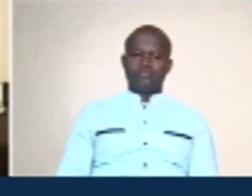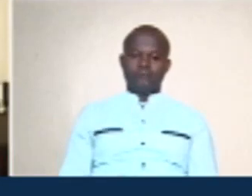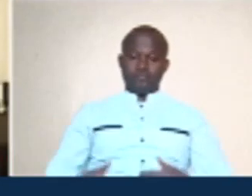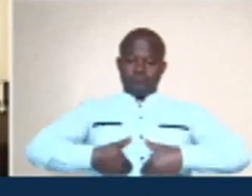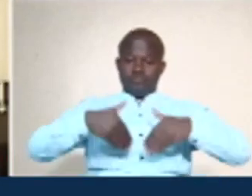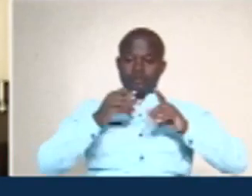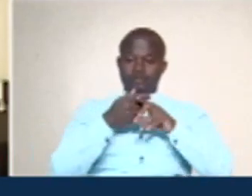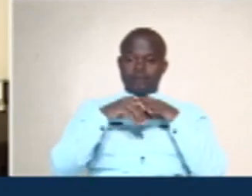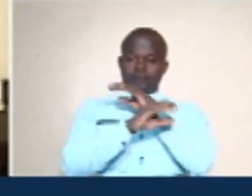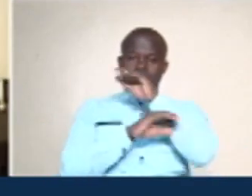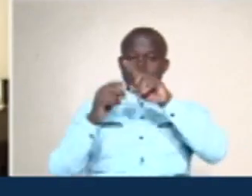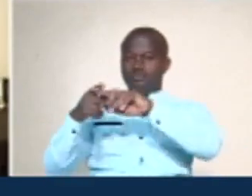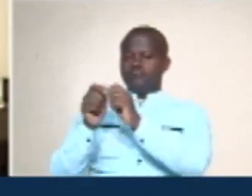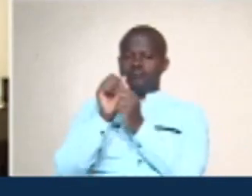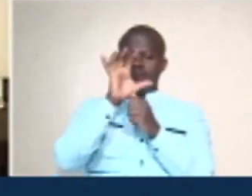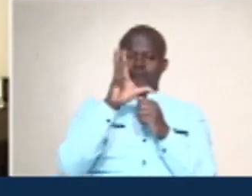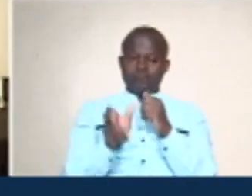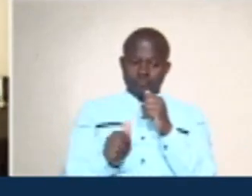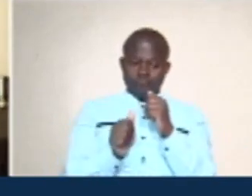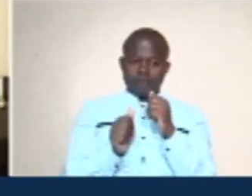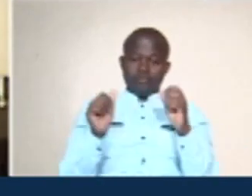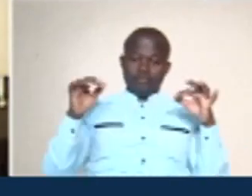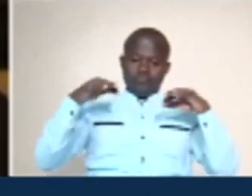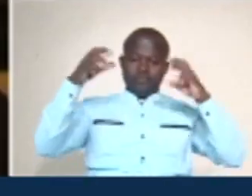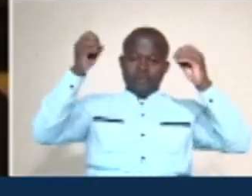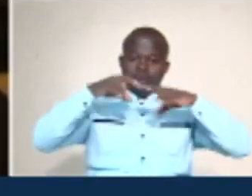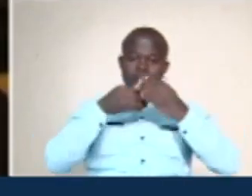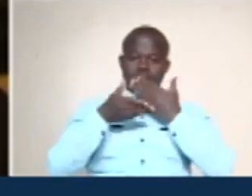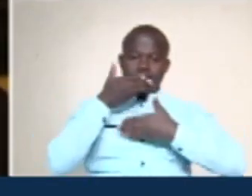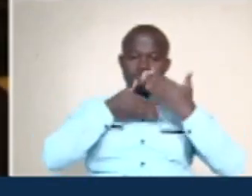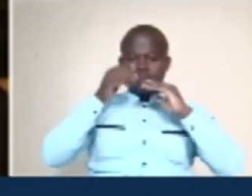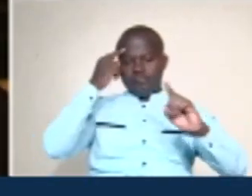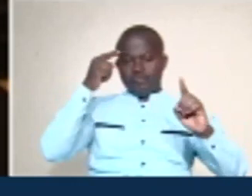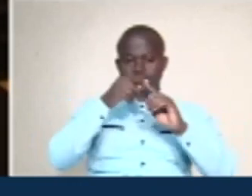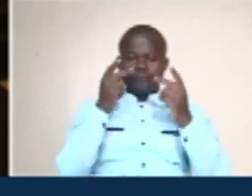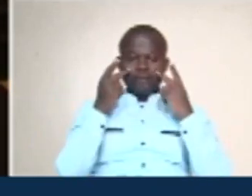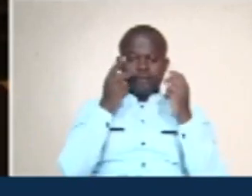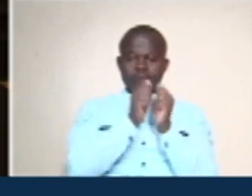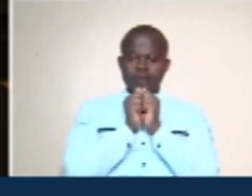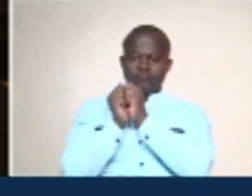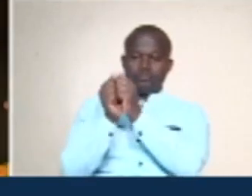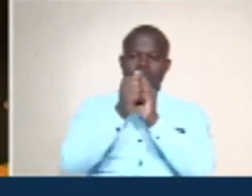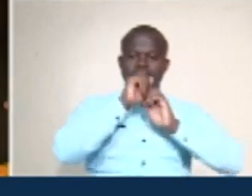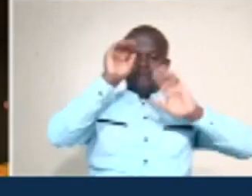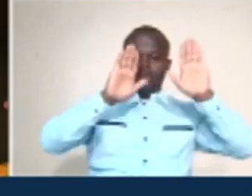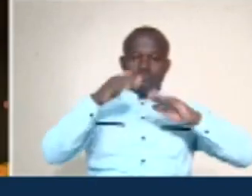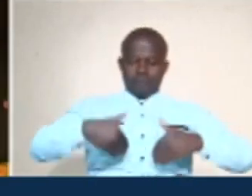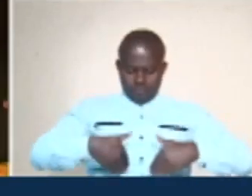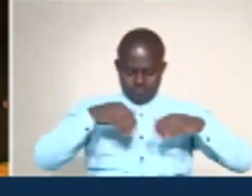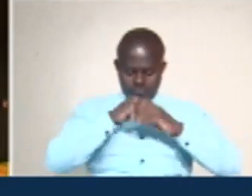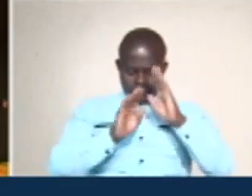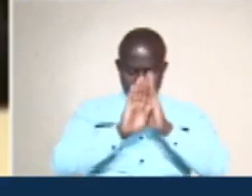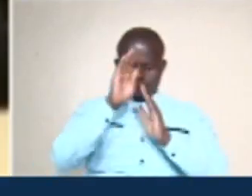Urubyiruko ruturutse mu bihugu bitandukanye bya Afurika ruteraniye i Kigali mu biganiro bigamije kurebera hamwe uruhare rw'urubyiruko mu